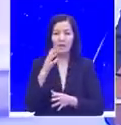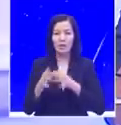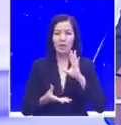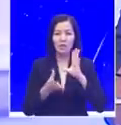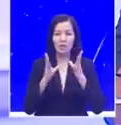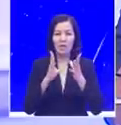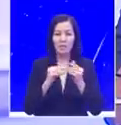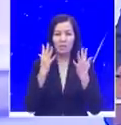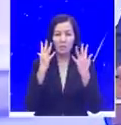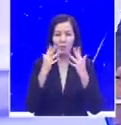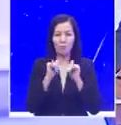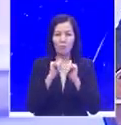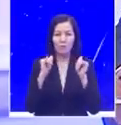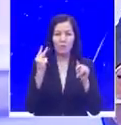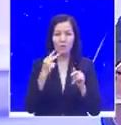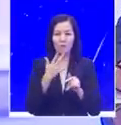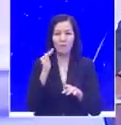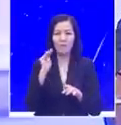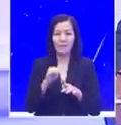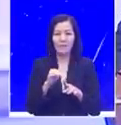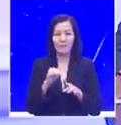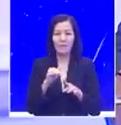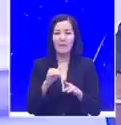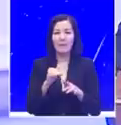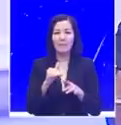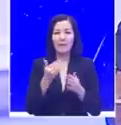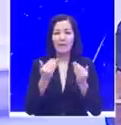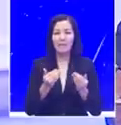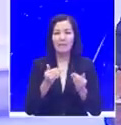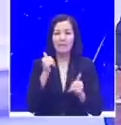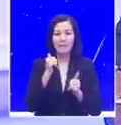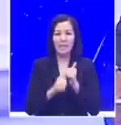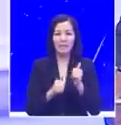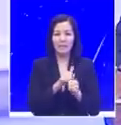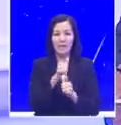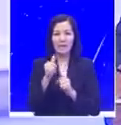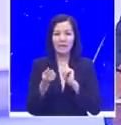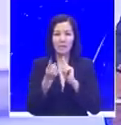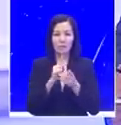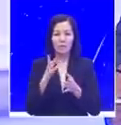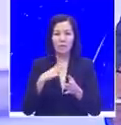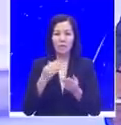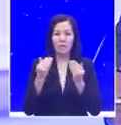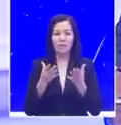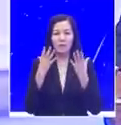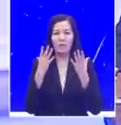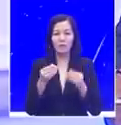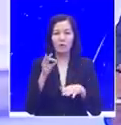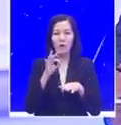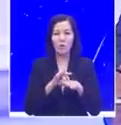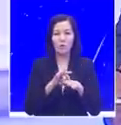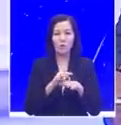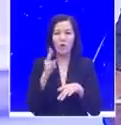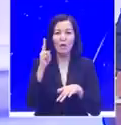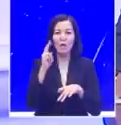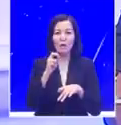күн сайын өсім 25 мыңнан асып тұр. Мәліметтер тіпті сағат сайын өзгеріп жатыр. Қазіргі күні COVID-19